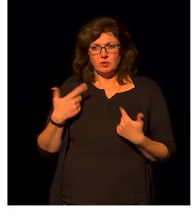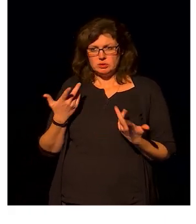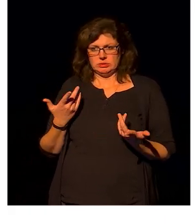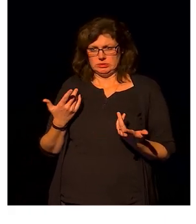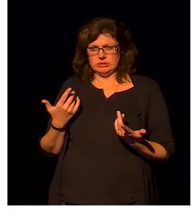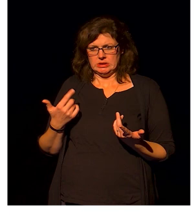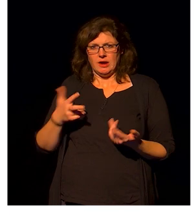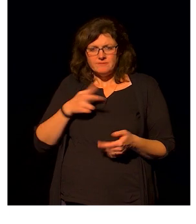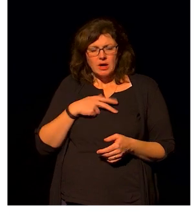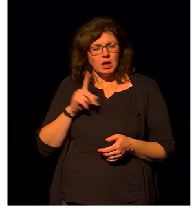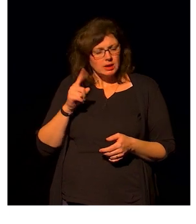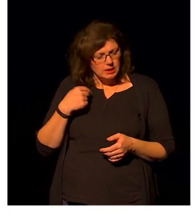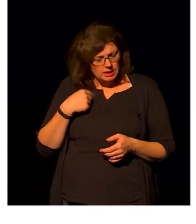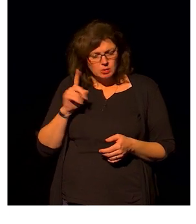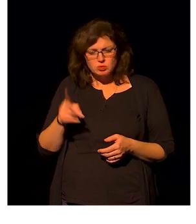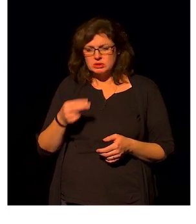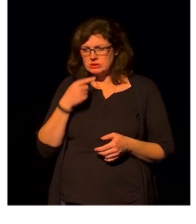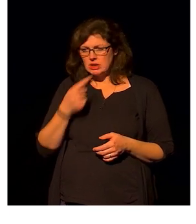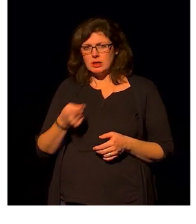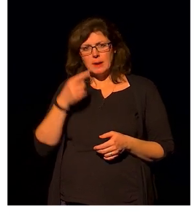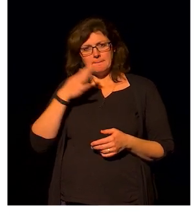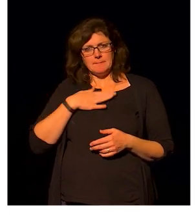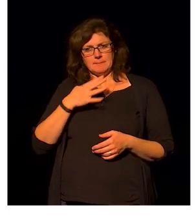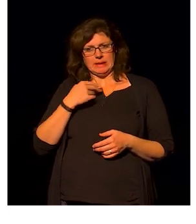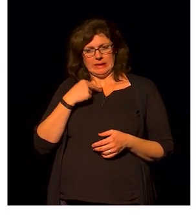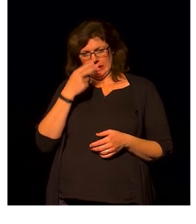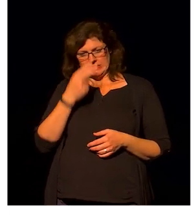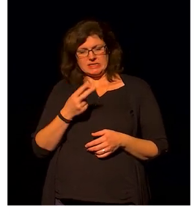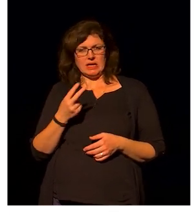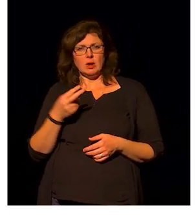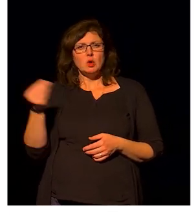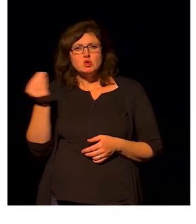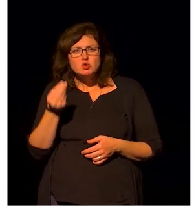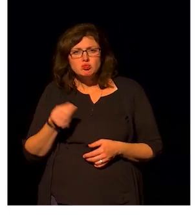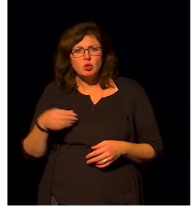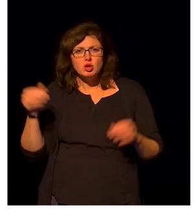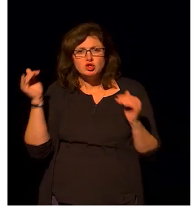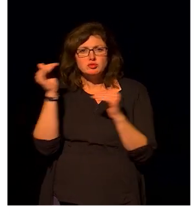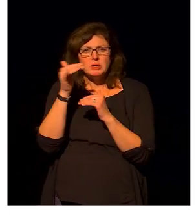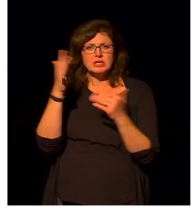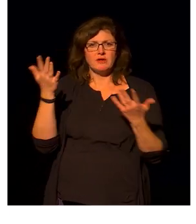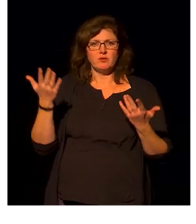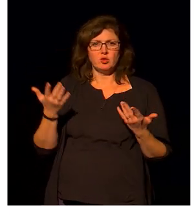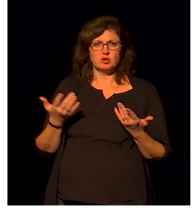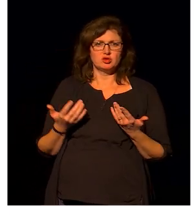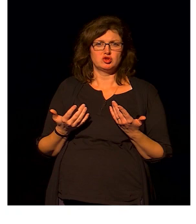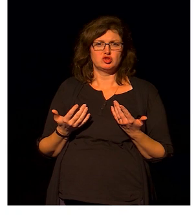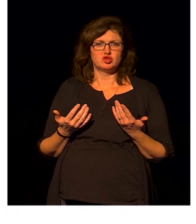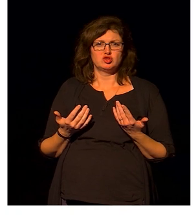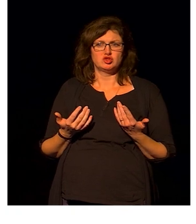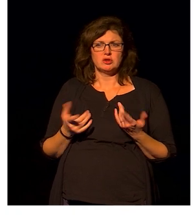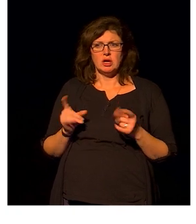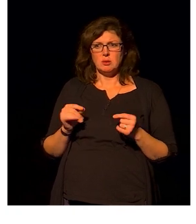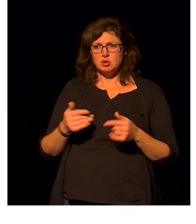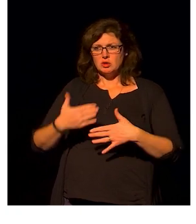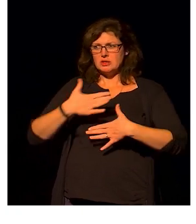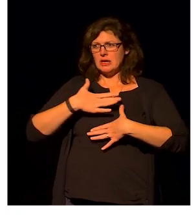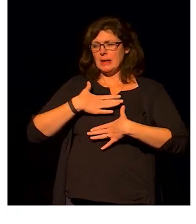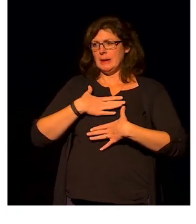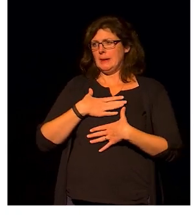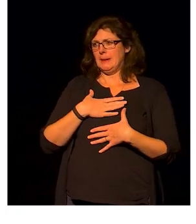als symbolisch und metaphorisch, dass da so ein kurzer Delay mein Tod ist,